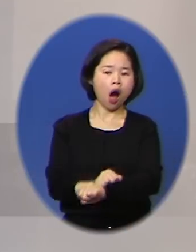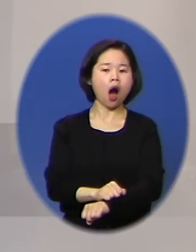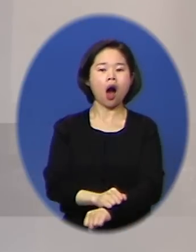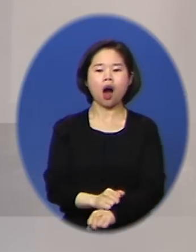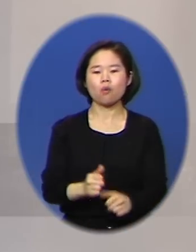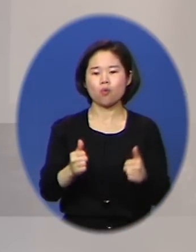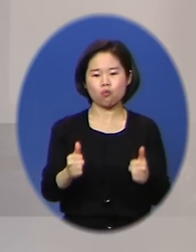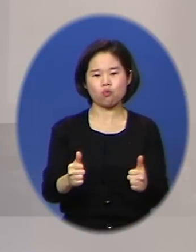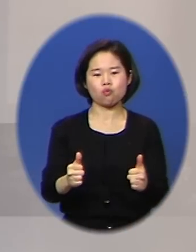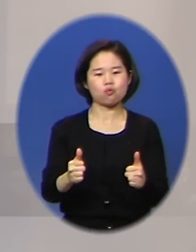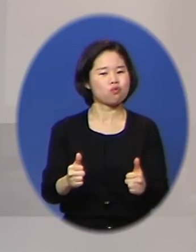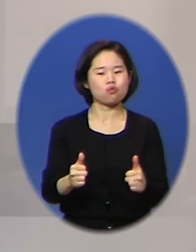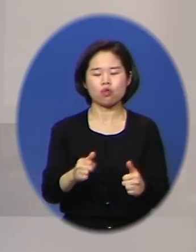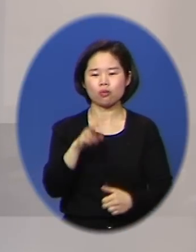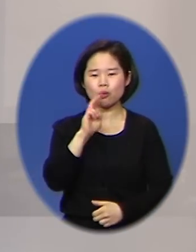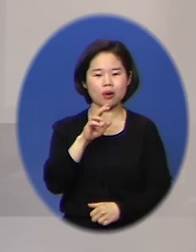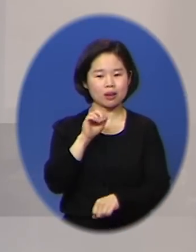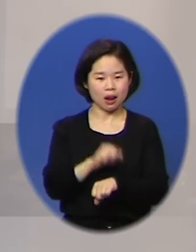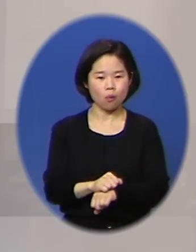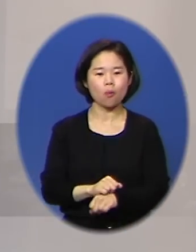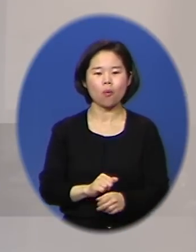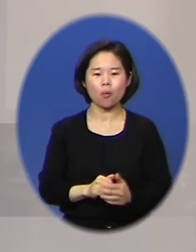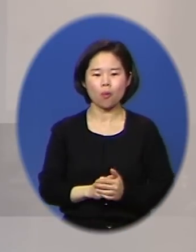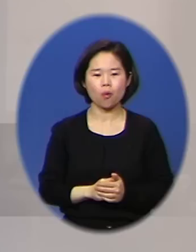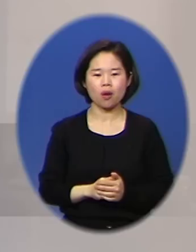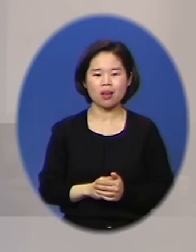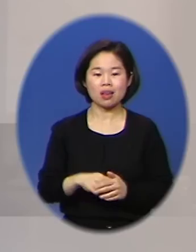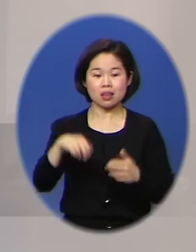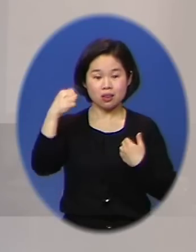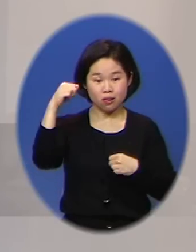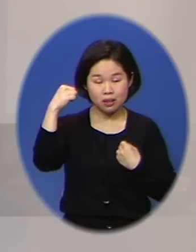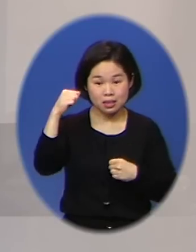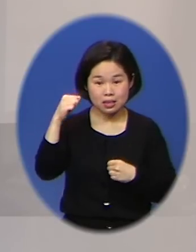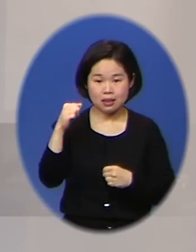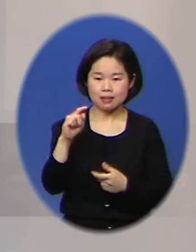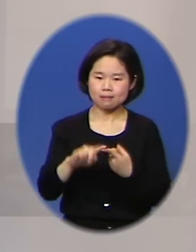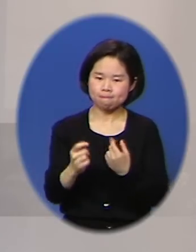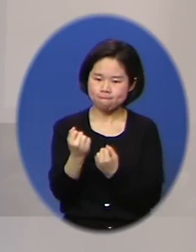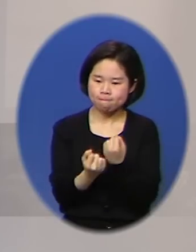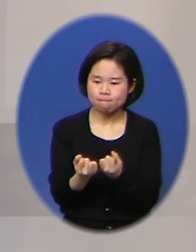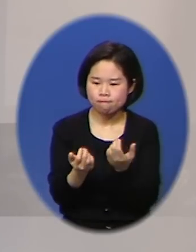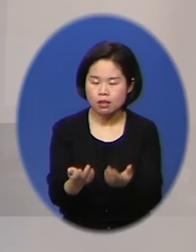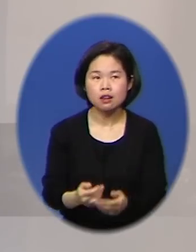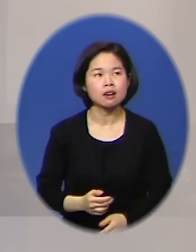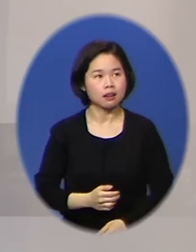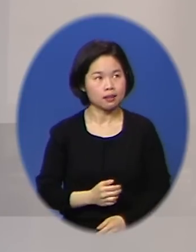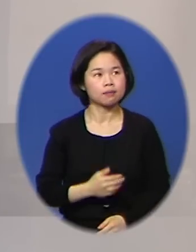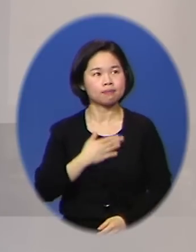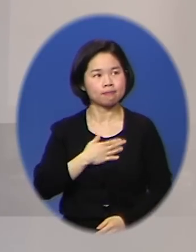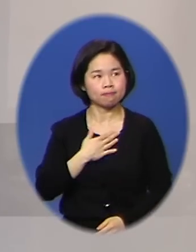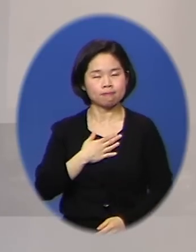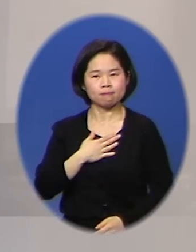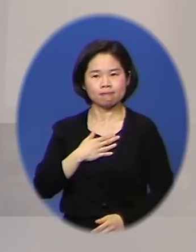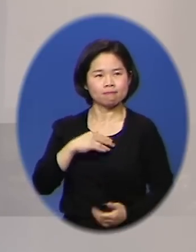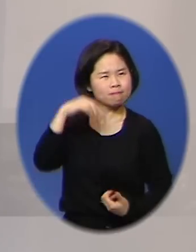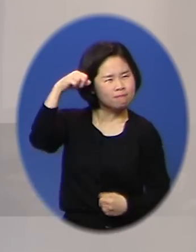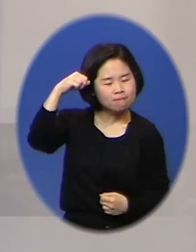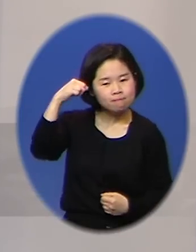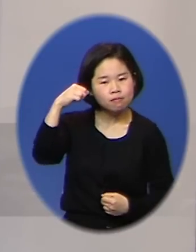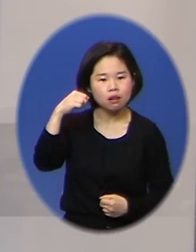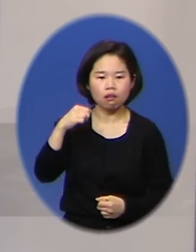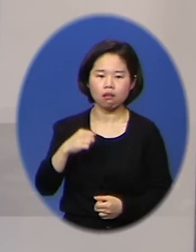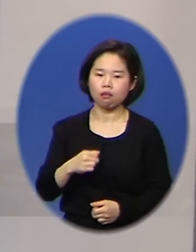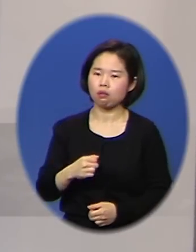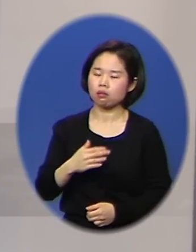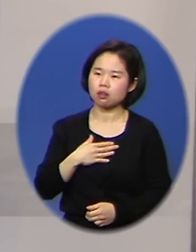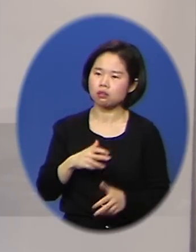정말 잘 춰요. 노래도 잘하고 연기 잘하고. 그러니까 연기 얘기하면 바로 이해를 해서 어쨌든 액션을 취해주니까 사실은 별로 저는